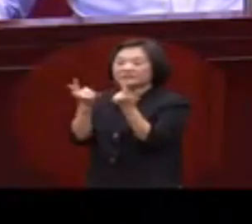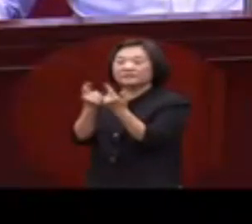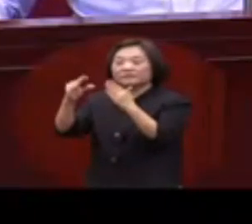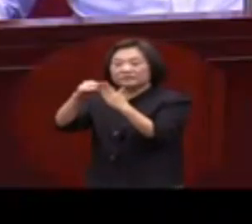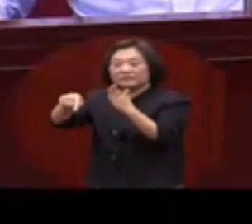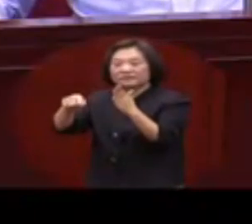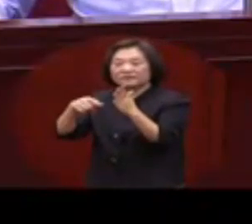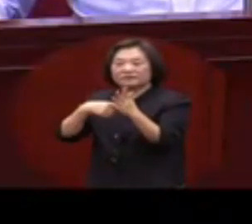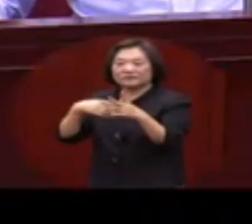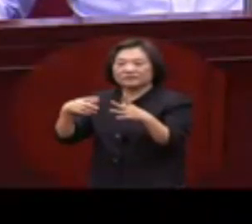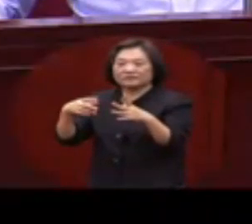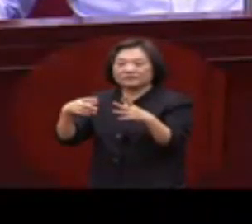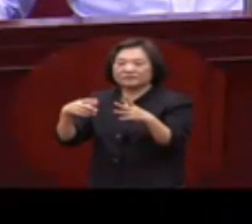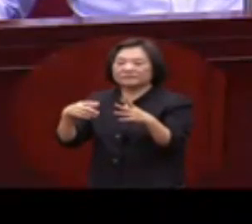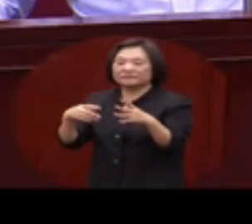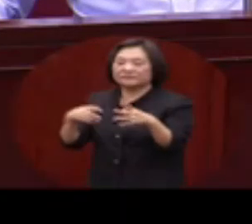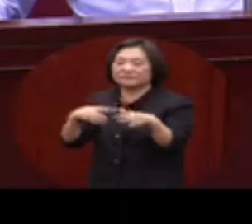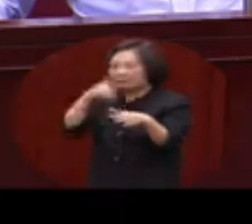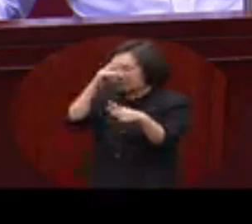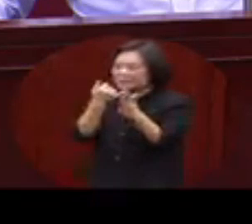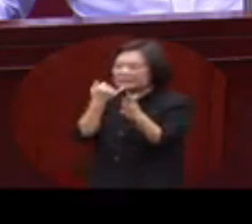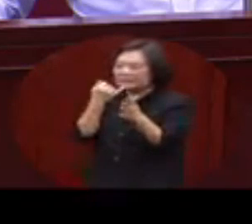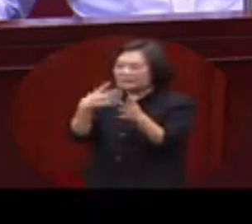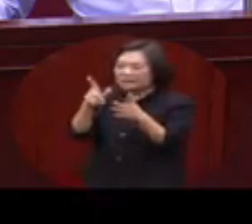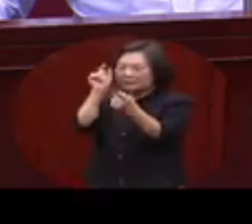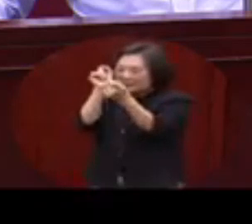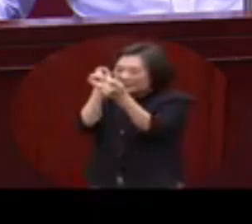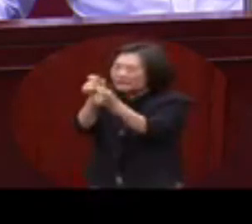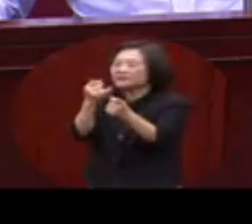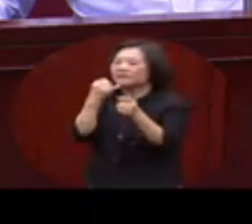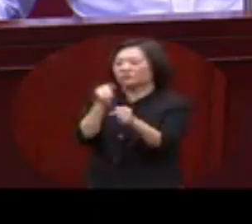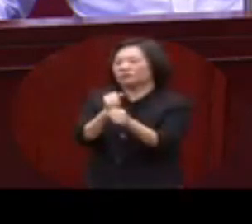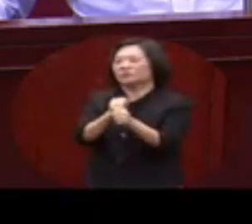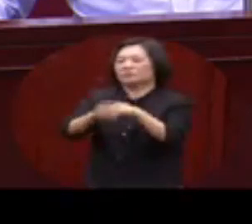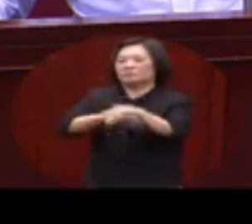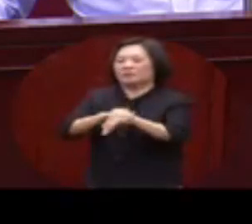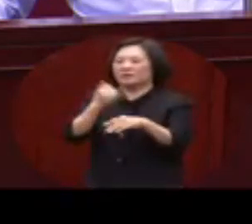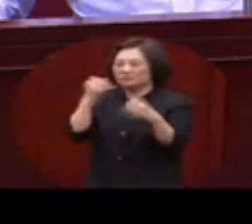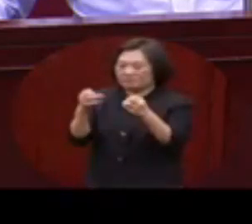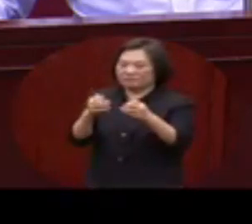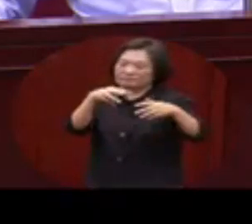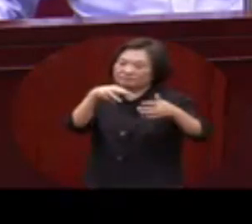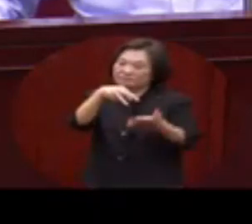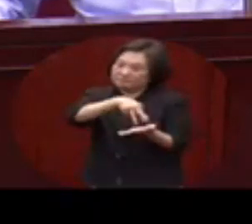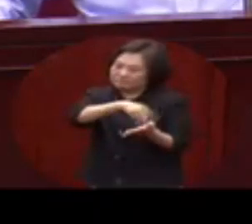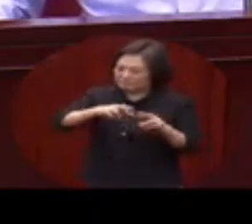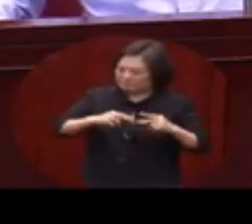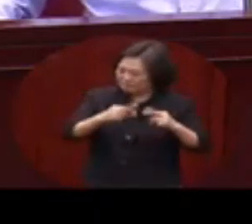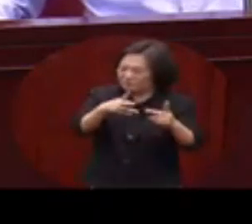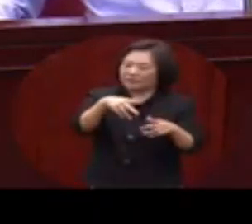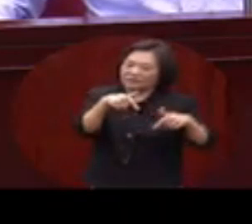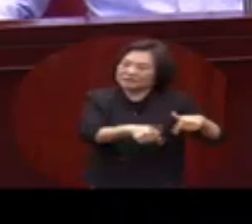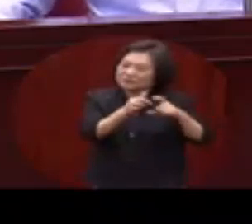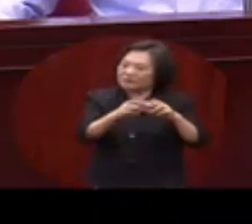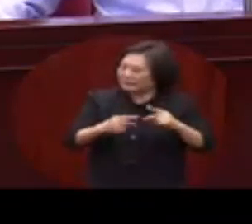讨论，所以我们这个希望说在最短的时间内让E1 E2这个绿地可以并入这个西区门户计划里面。那其他就